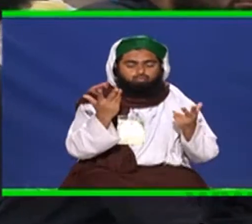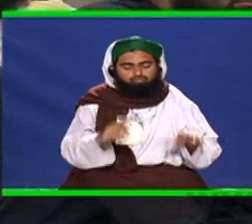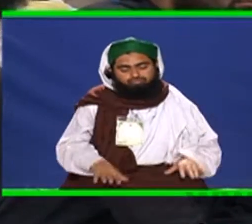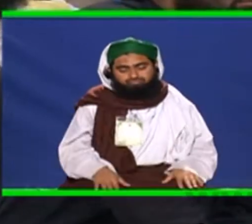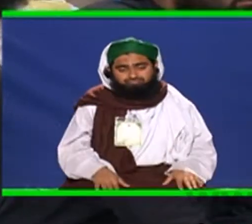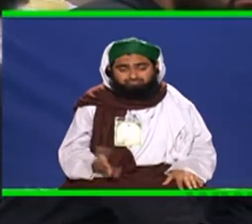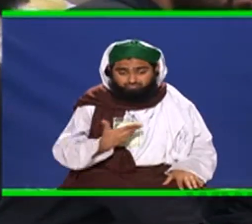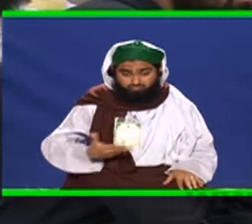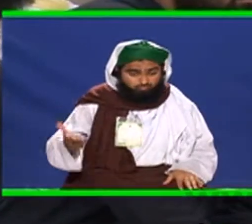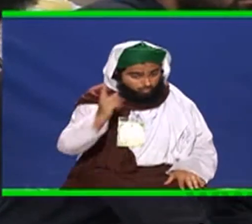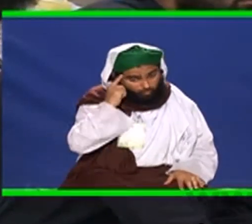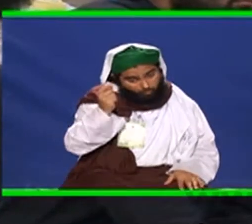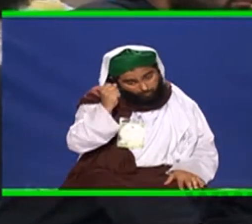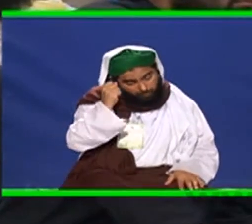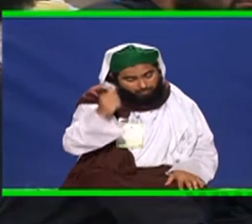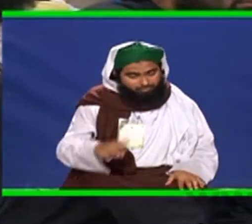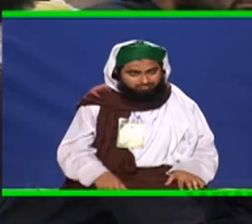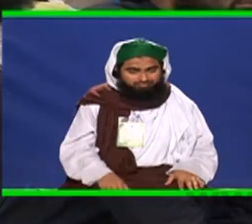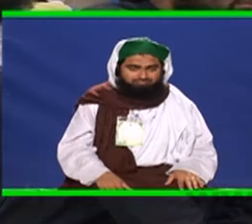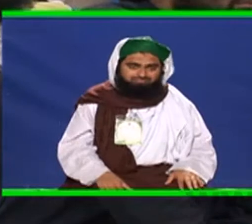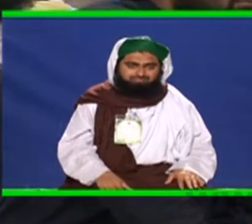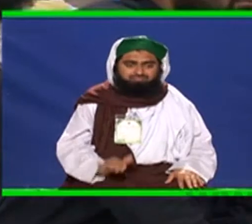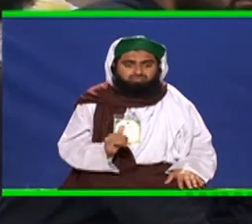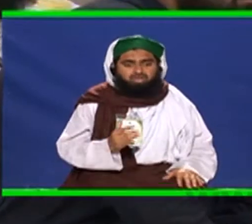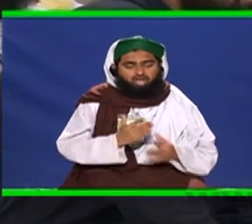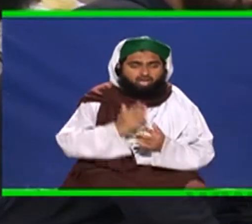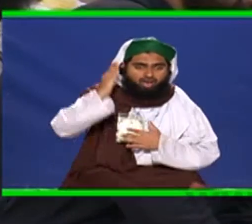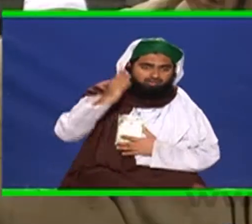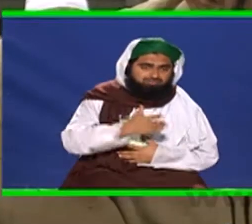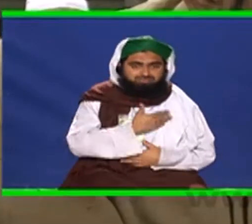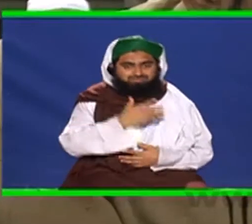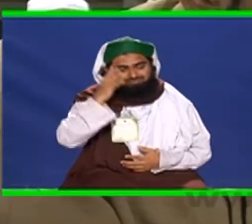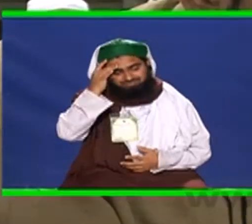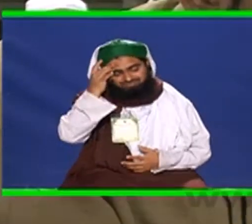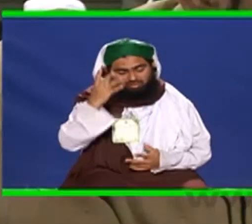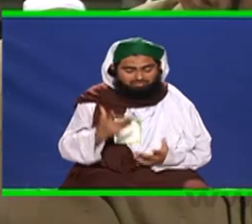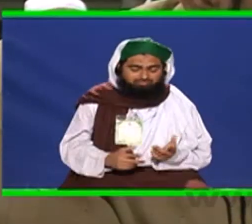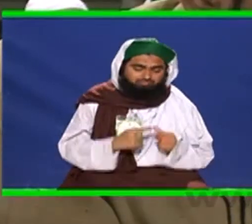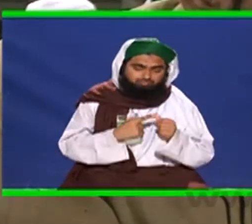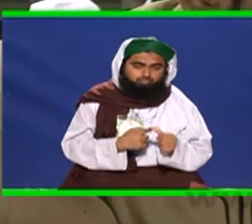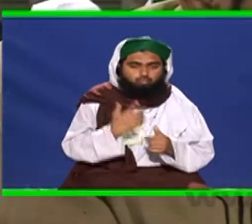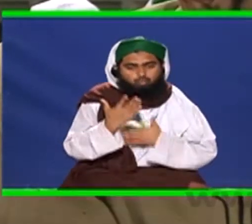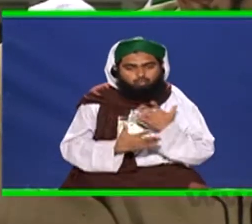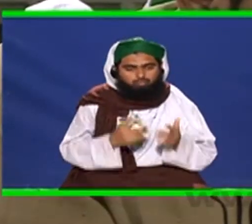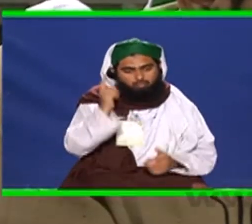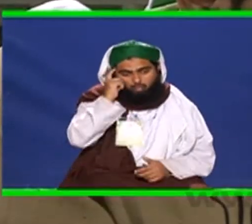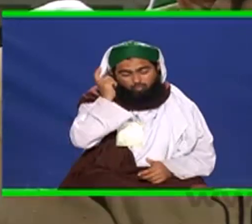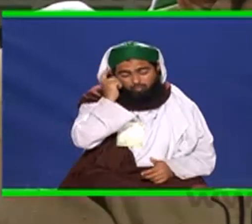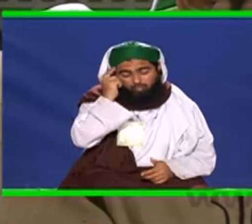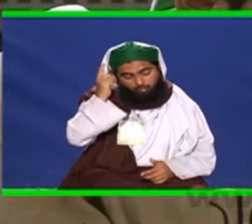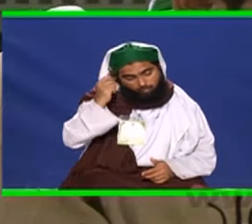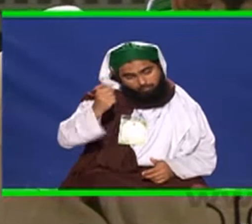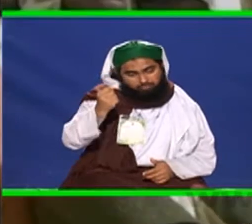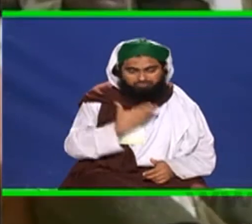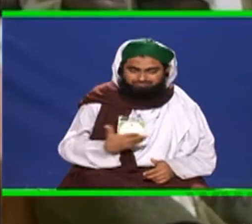तलत्तुफ पैदा करता हूं कि आपको याद रह जाए, कि कहीं हाथ उठाना पड़ जाए तो फिर ये कि हम क्या जवाब देंगे। तो जवाब भी नहीं